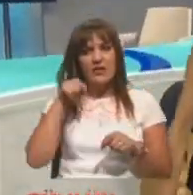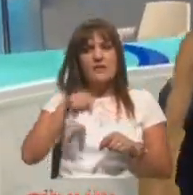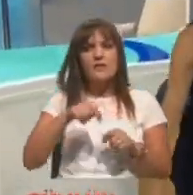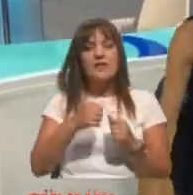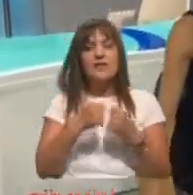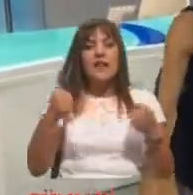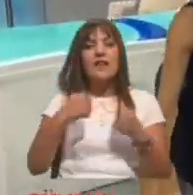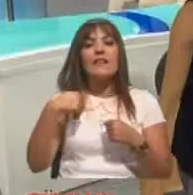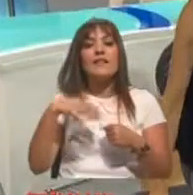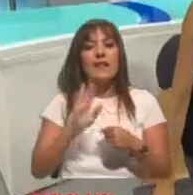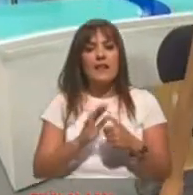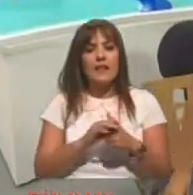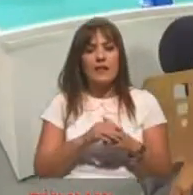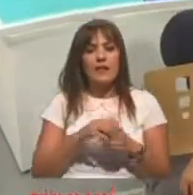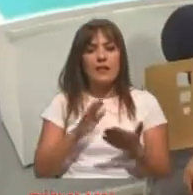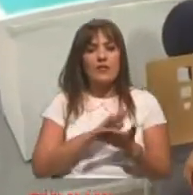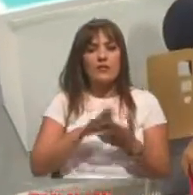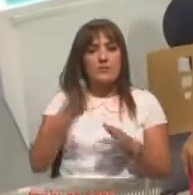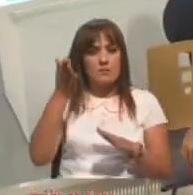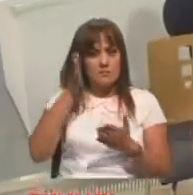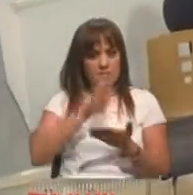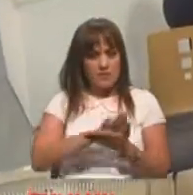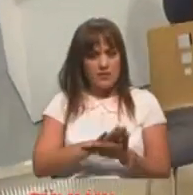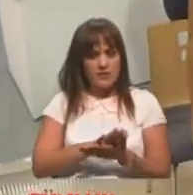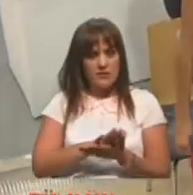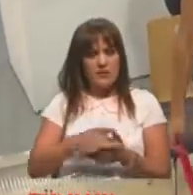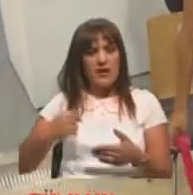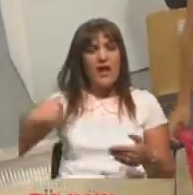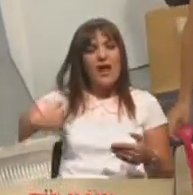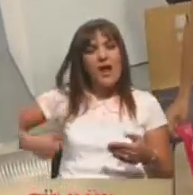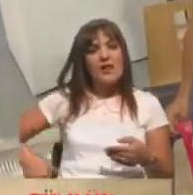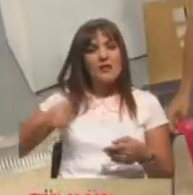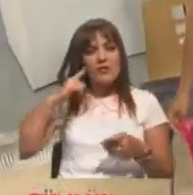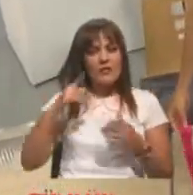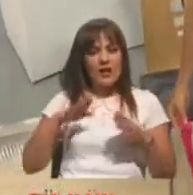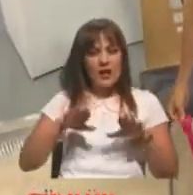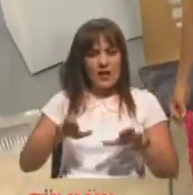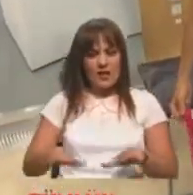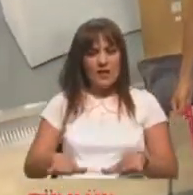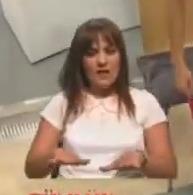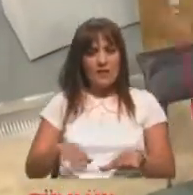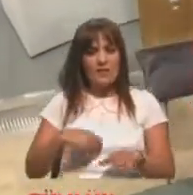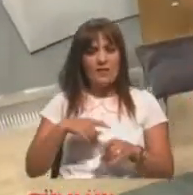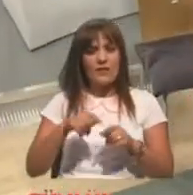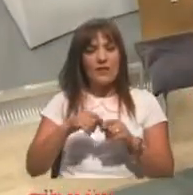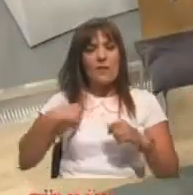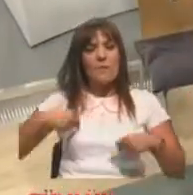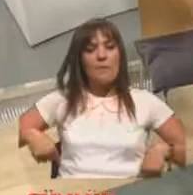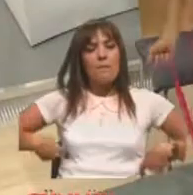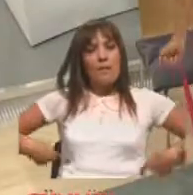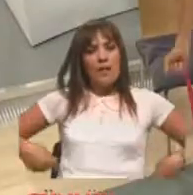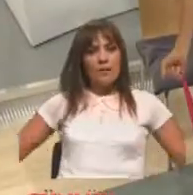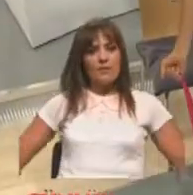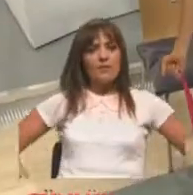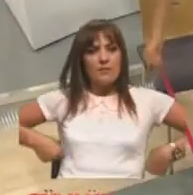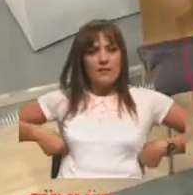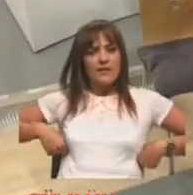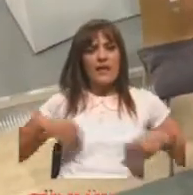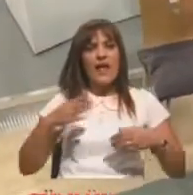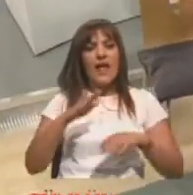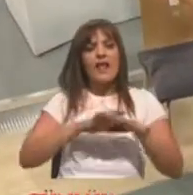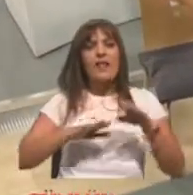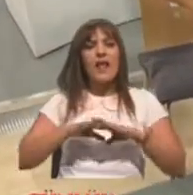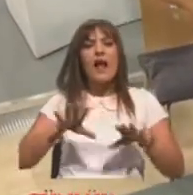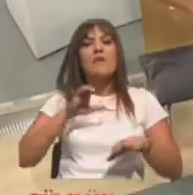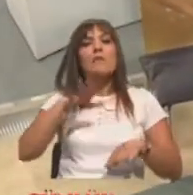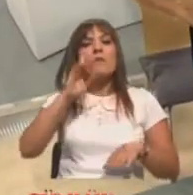anda. Üzerine basıyoruz. Kalça hizası kadar açık. Uçlarını belimize koyuyoruz. Ellerimiz ağrımasın